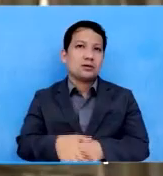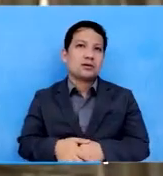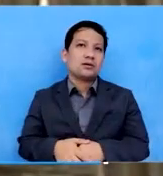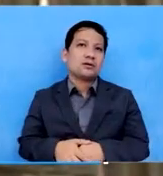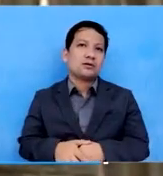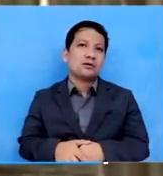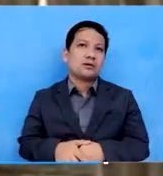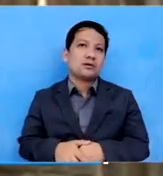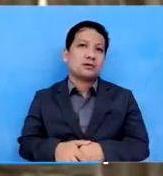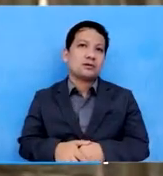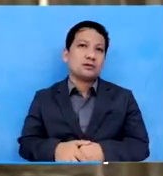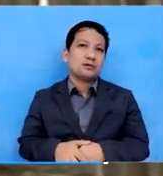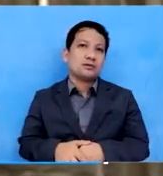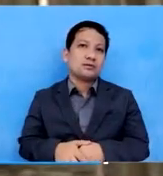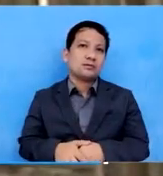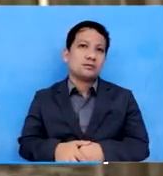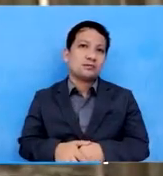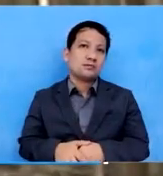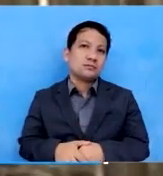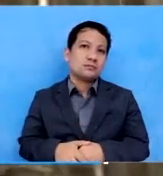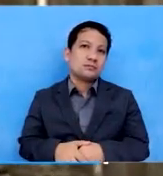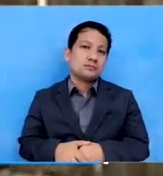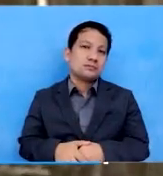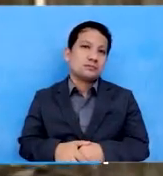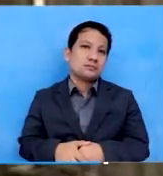Dito, sige, pakikwento lang po. Bakit?